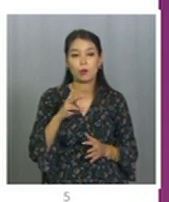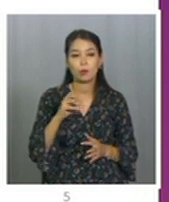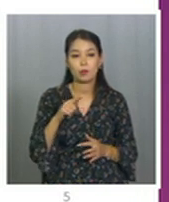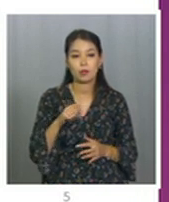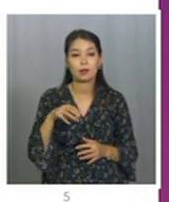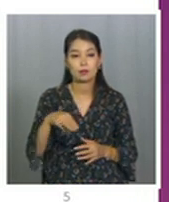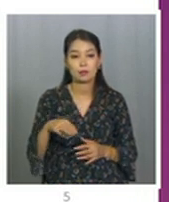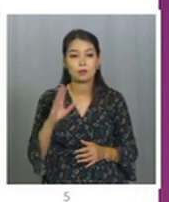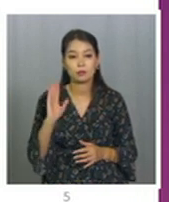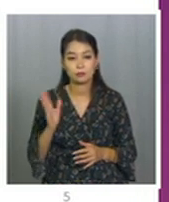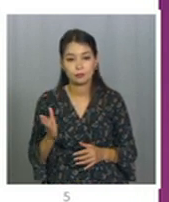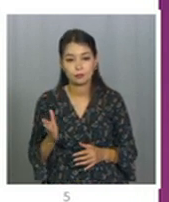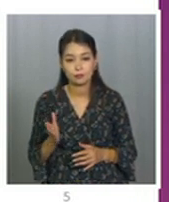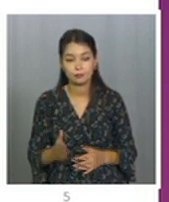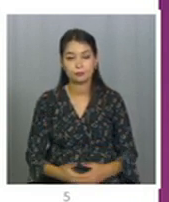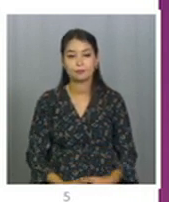екен.